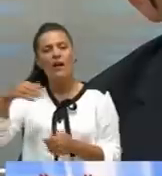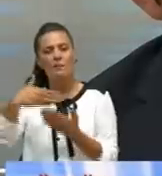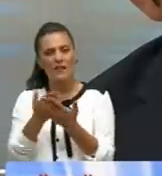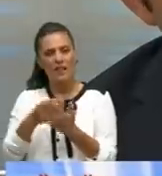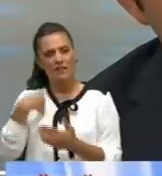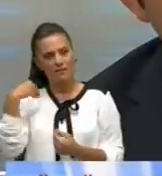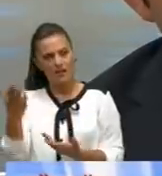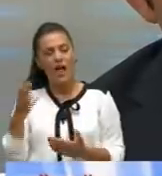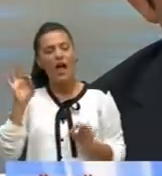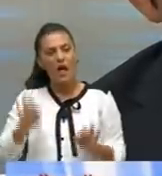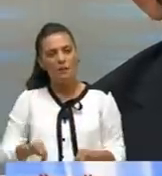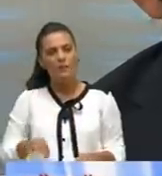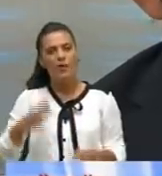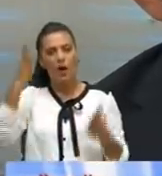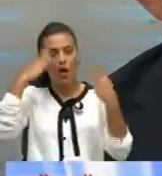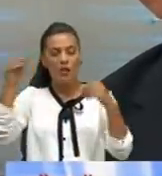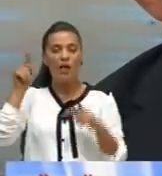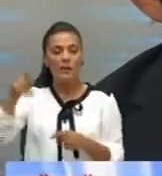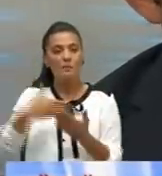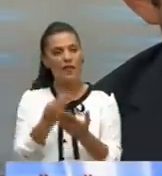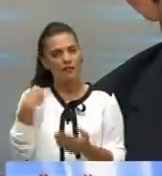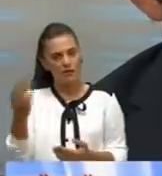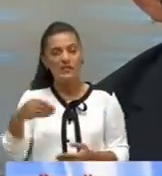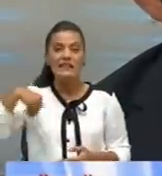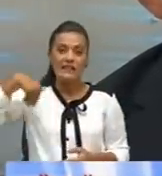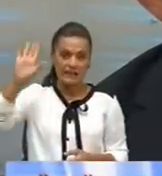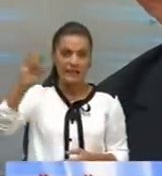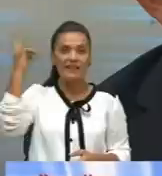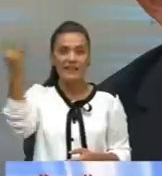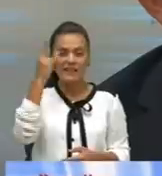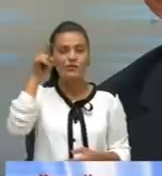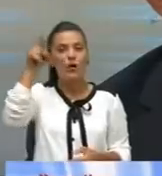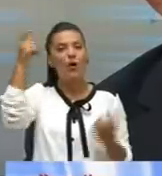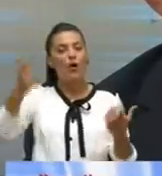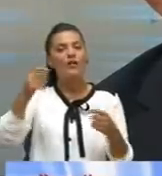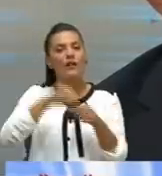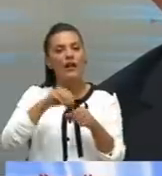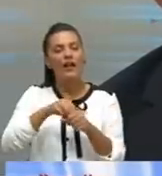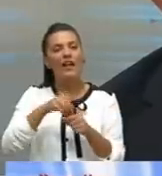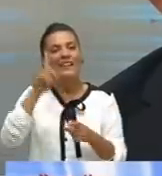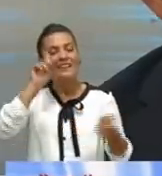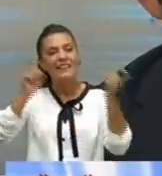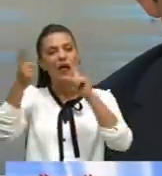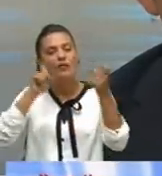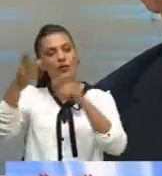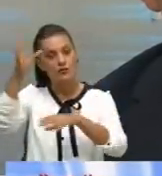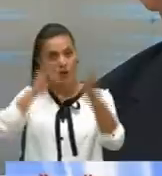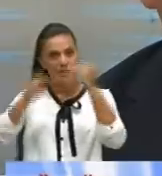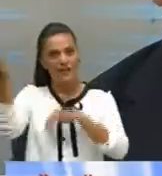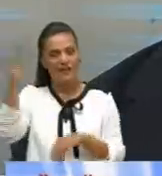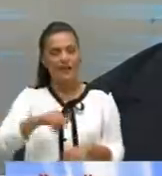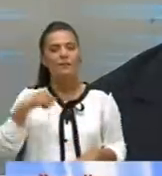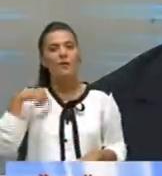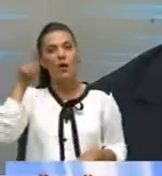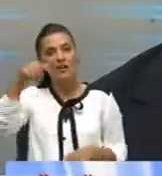biletlerinizi karşılıyoruz, hem de Hollanda'ya da bilet veriyoruz size, gidin gezin oradaki teknolojiyi de öğrenin, görün dediler. Gelin burada. Biz